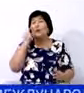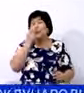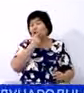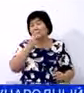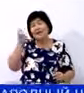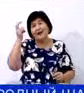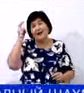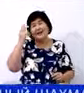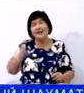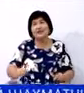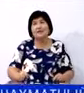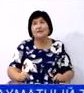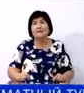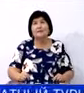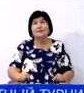қарасы».